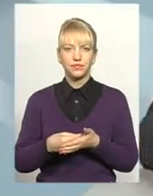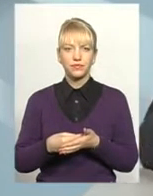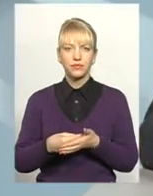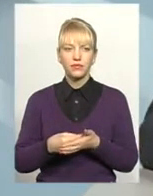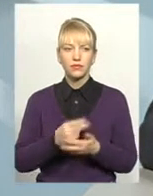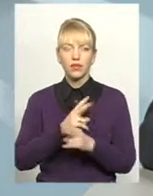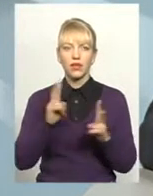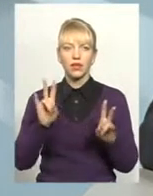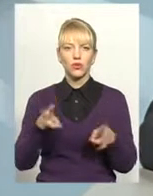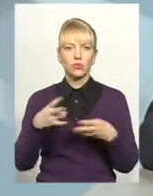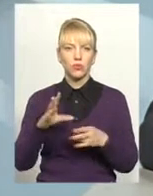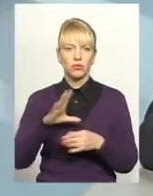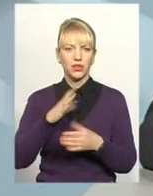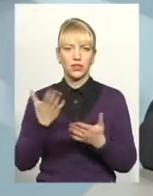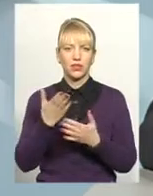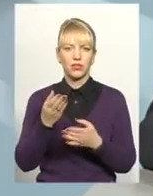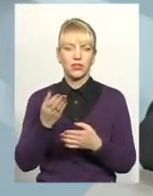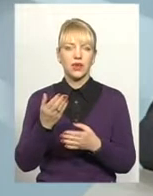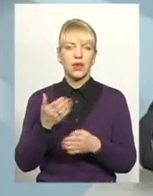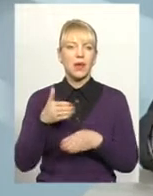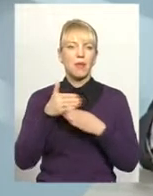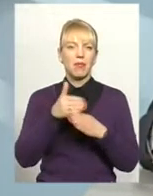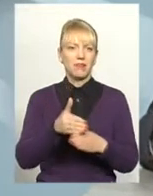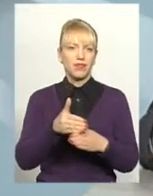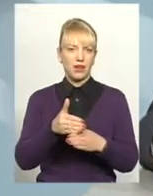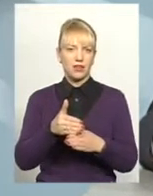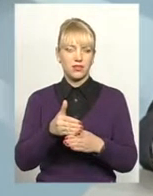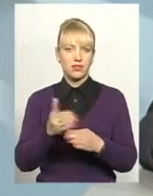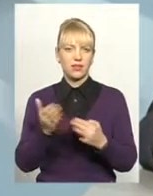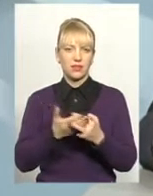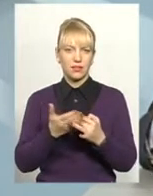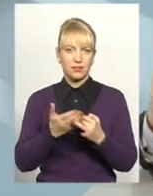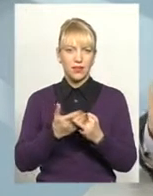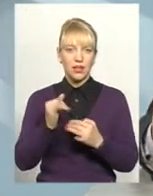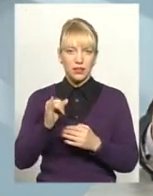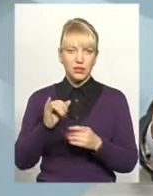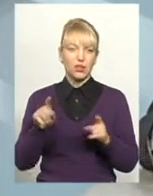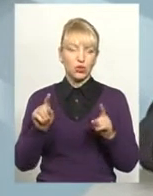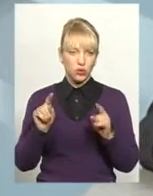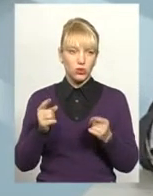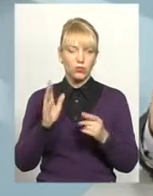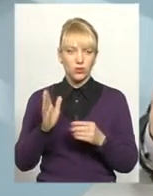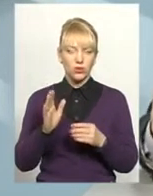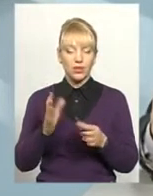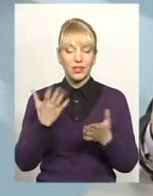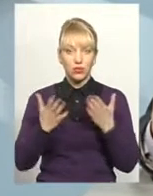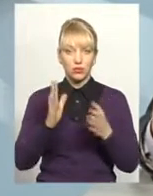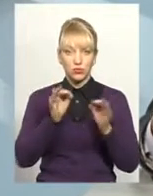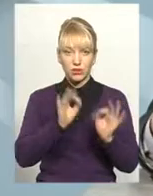ніхто не повинен мати ніяких преференцій. Тоді, коли будуть справедливі ціни, значить, тоді будуть,